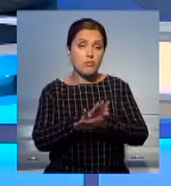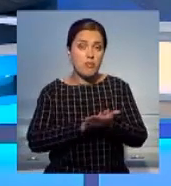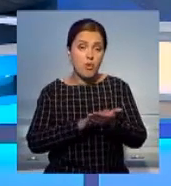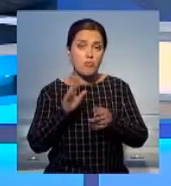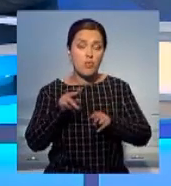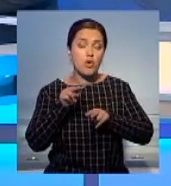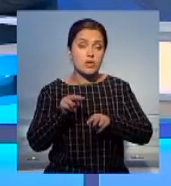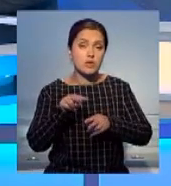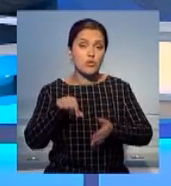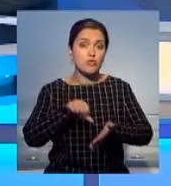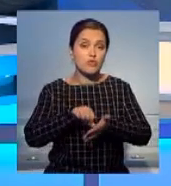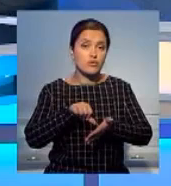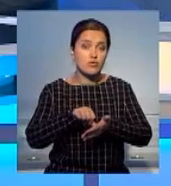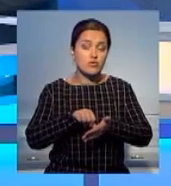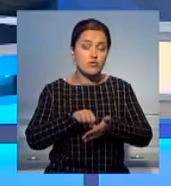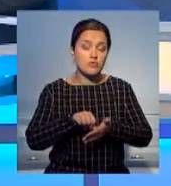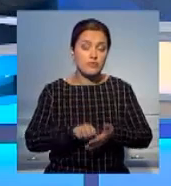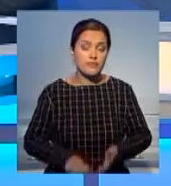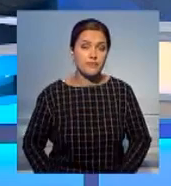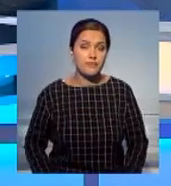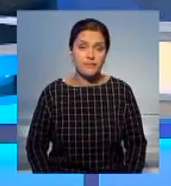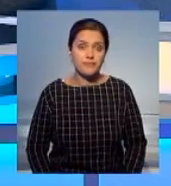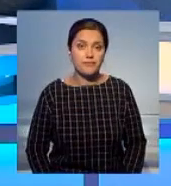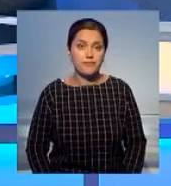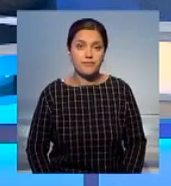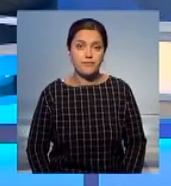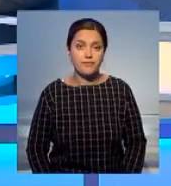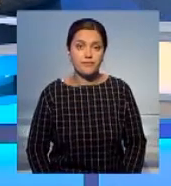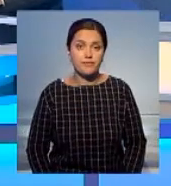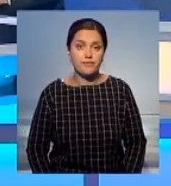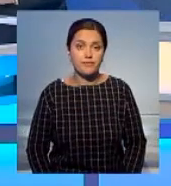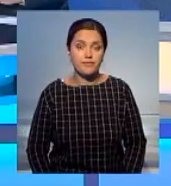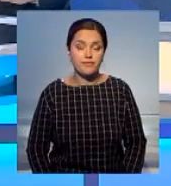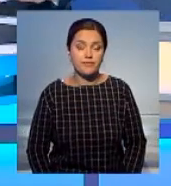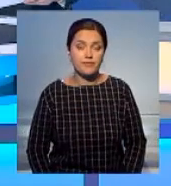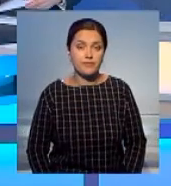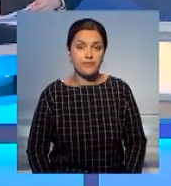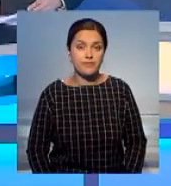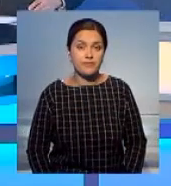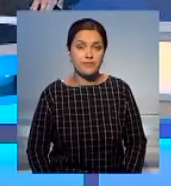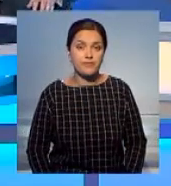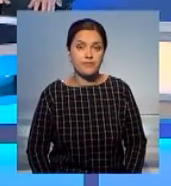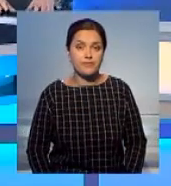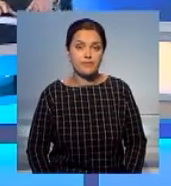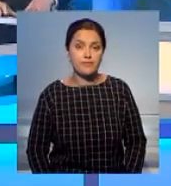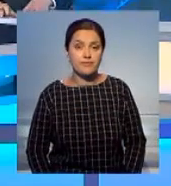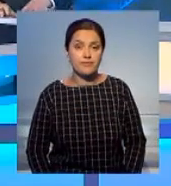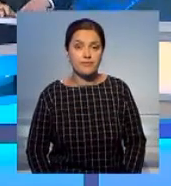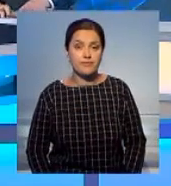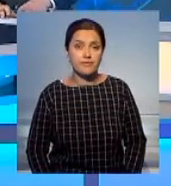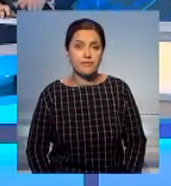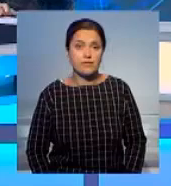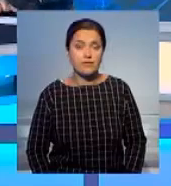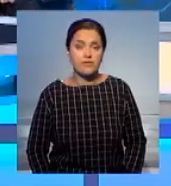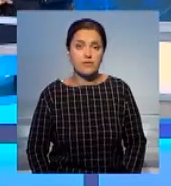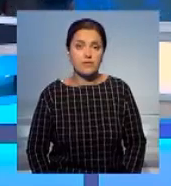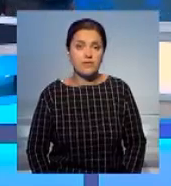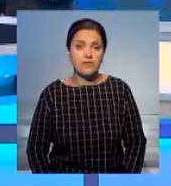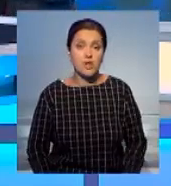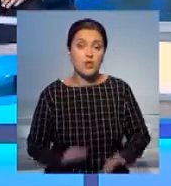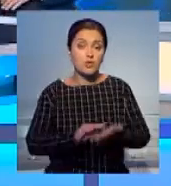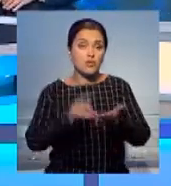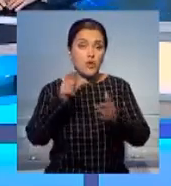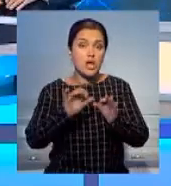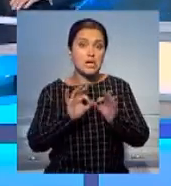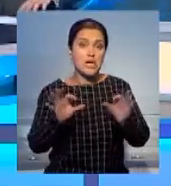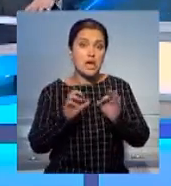на красной дорожке. Слово студии. Спасибо. Марк Брюшко был на прямой связи со студией, который рассказал, как проходит